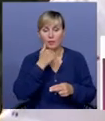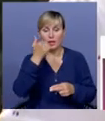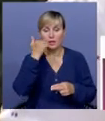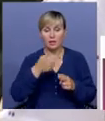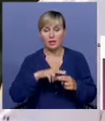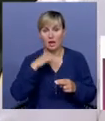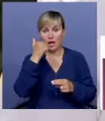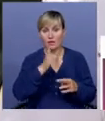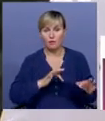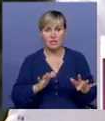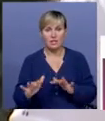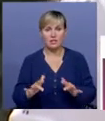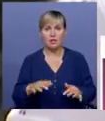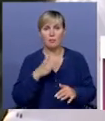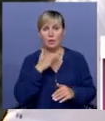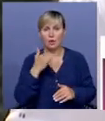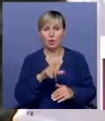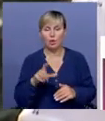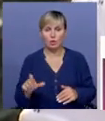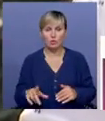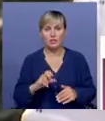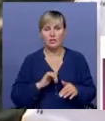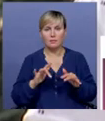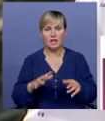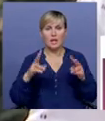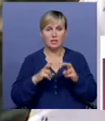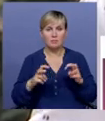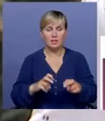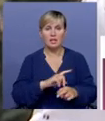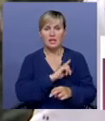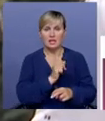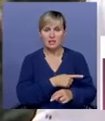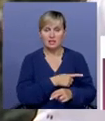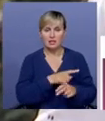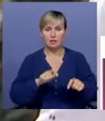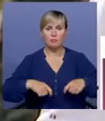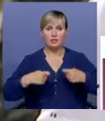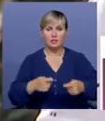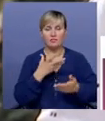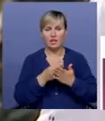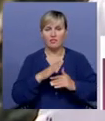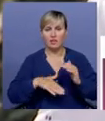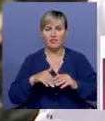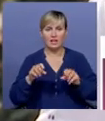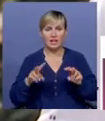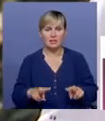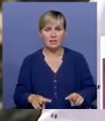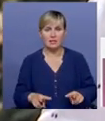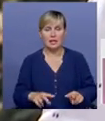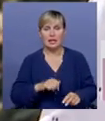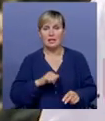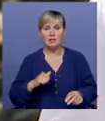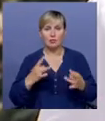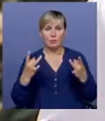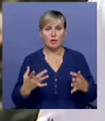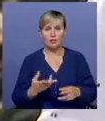этой годовой деятельности многие люди, на самом деле эксперты, сильно повысили уровень своей квалификации. Скажем, самое